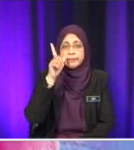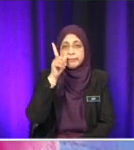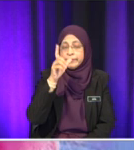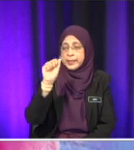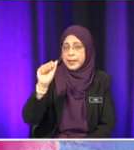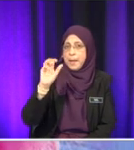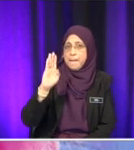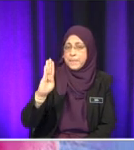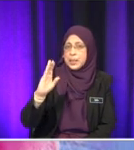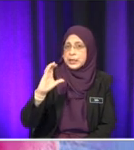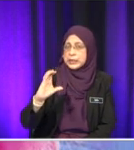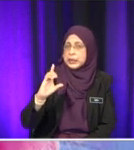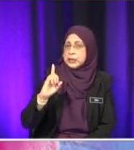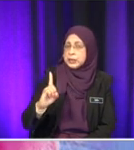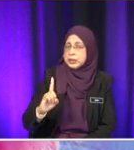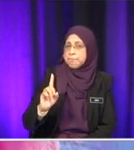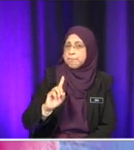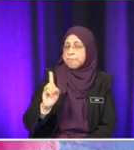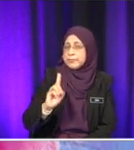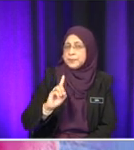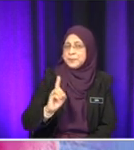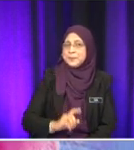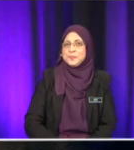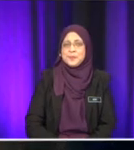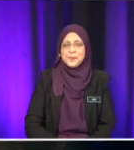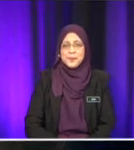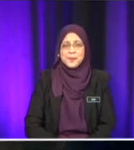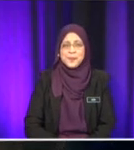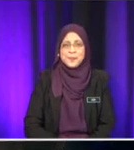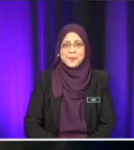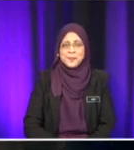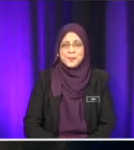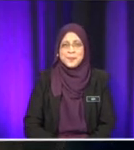ataupun di New York siapa boleh jawab nih